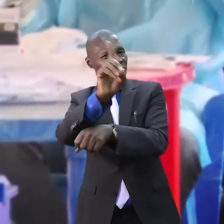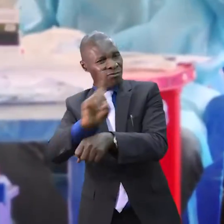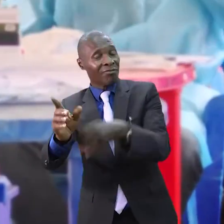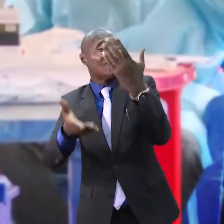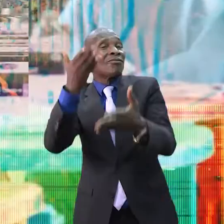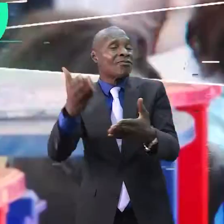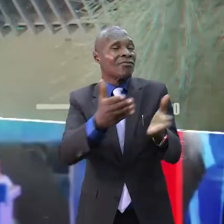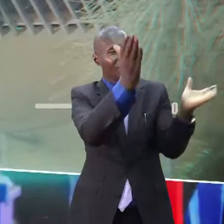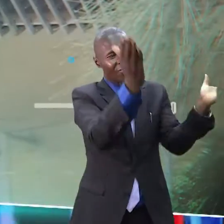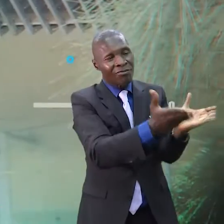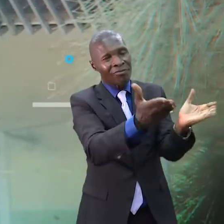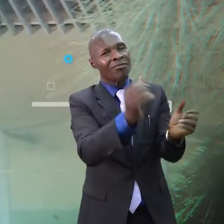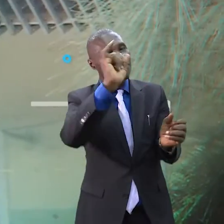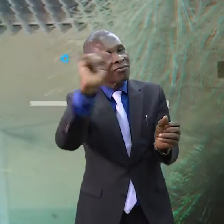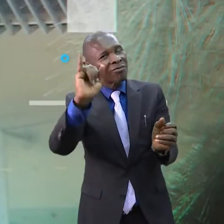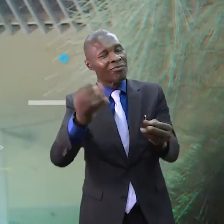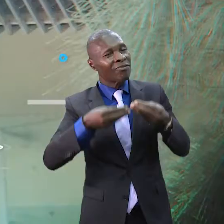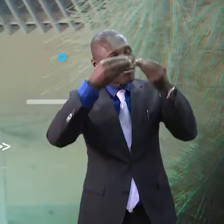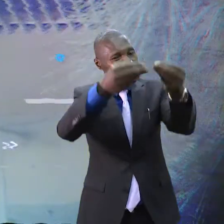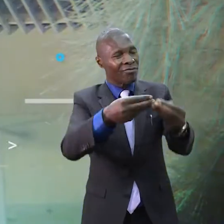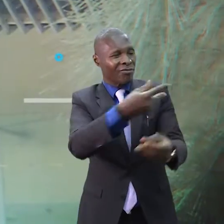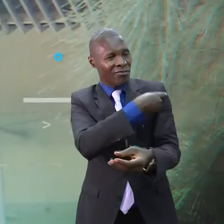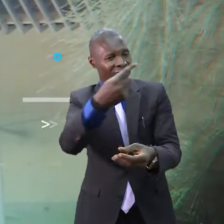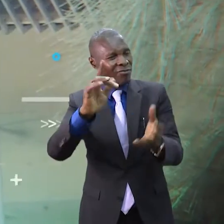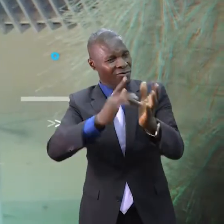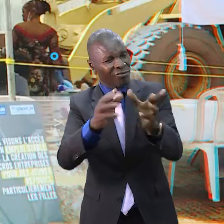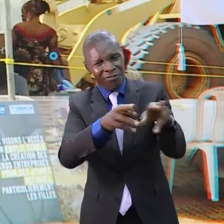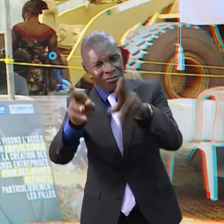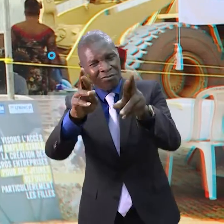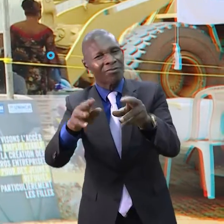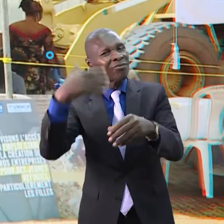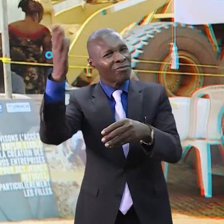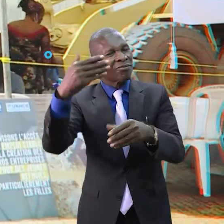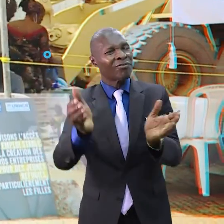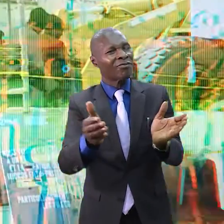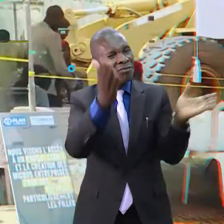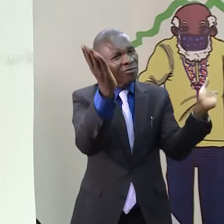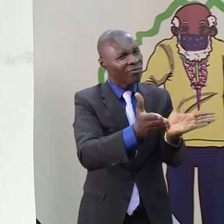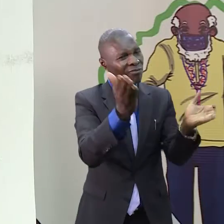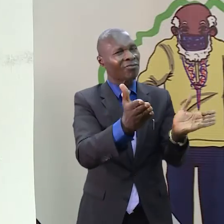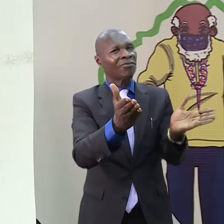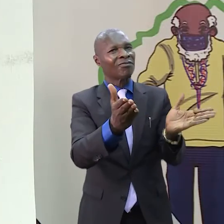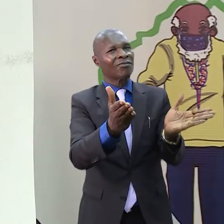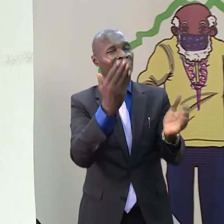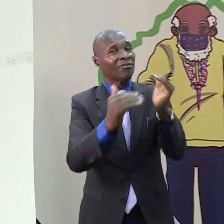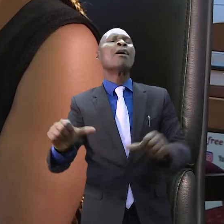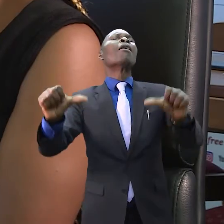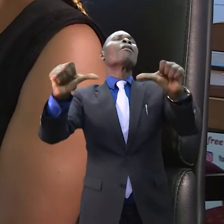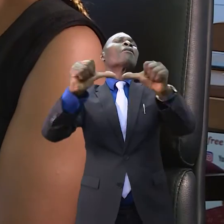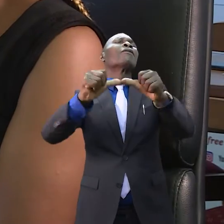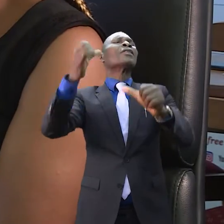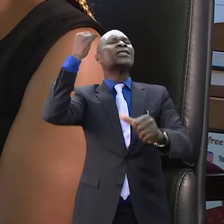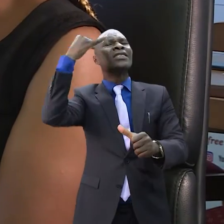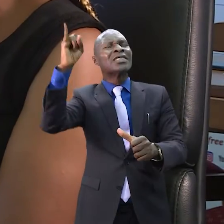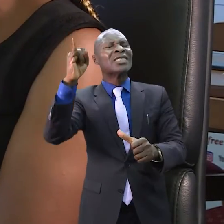une formation sanitaire qui offre la vaccination. Pour les districts ruraux, très souvent, c'est la formation sanitaire leader. Que